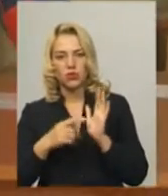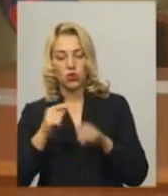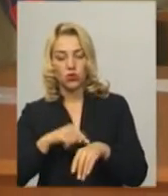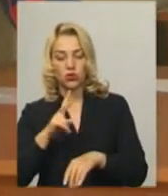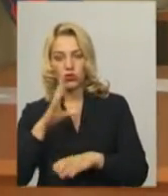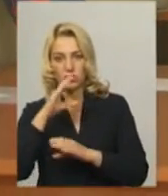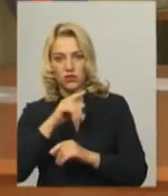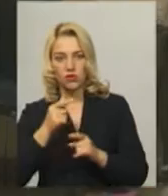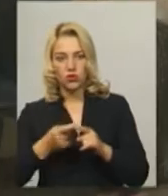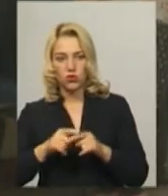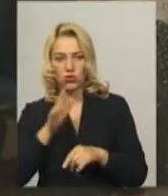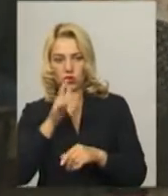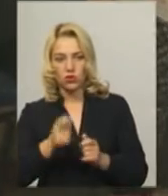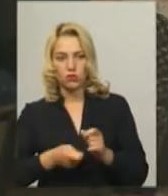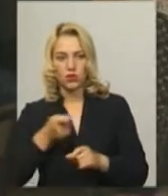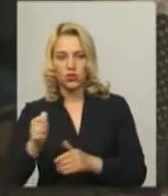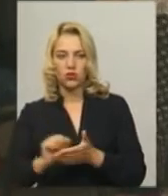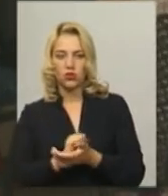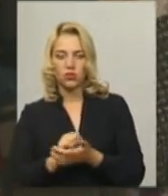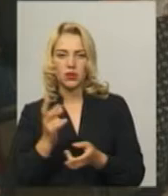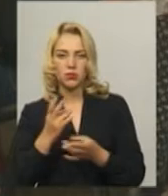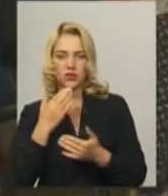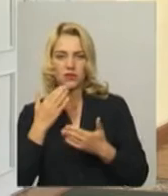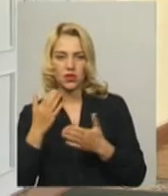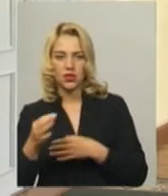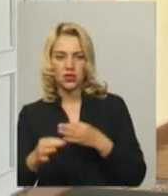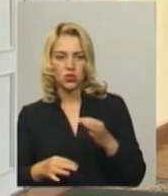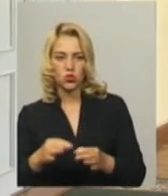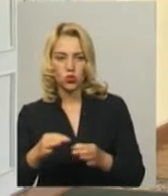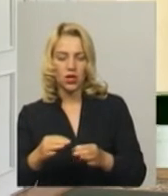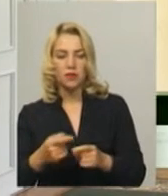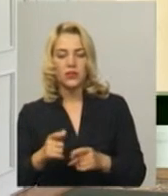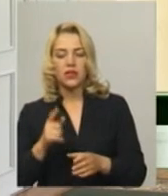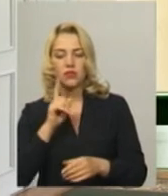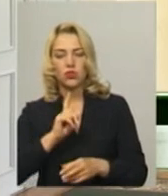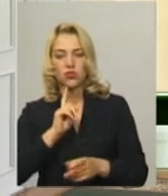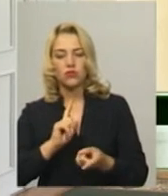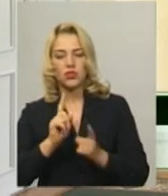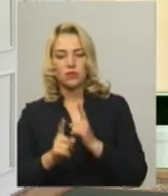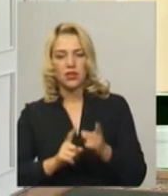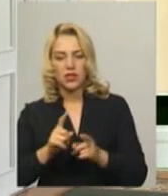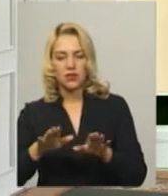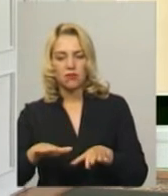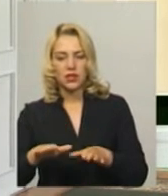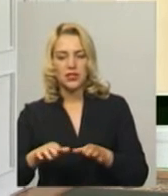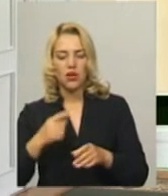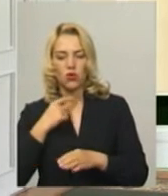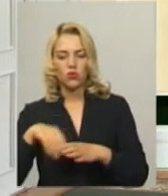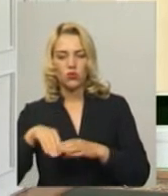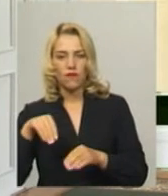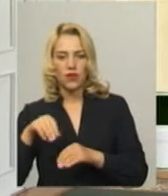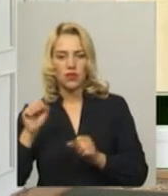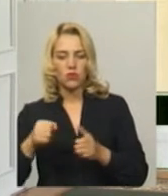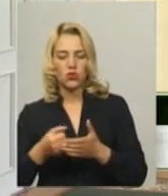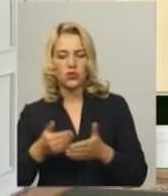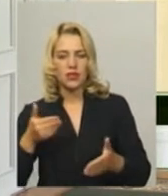часу подати документи про зміну місця голосування, має звертатися до суду. Тимчасово змінити місце голосування можна за 5 днів до дня голосування,